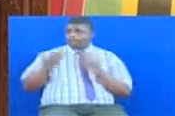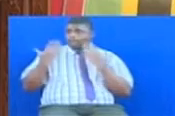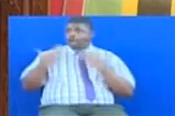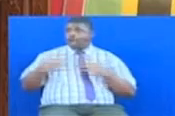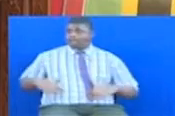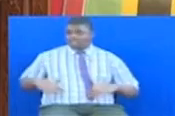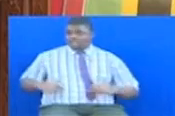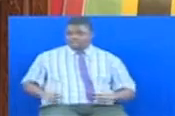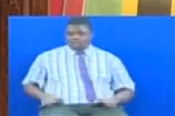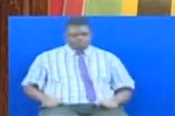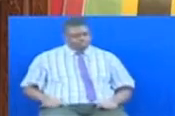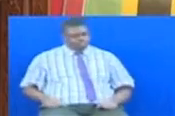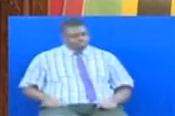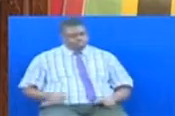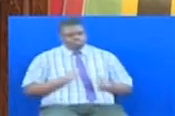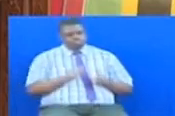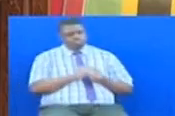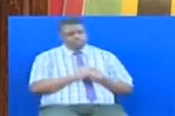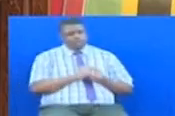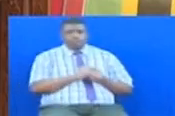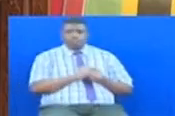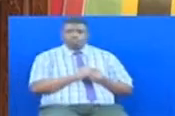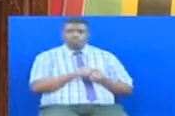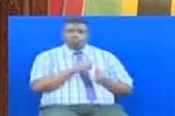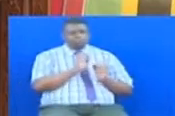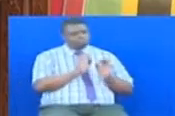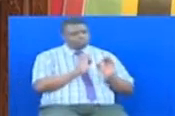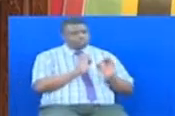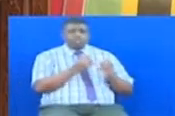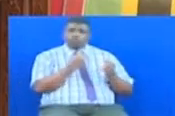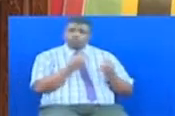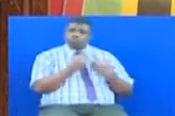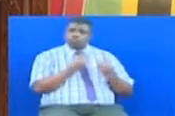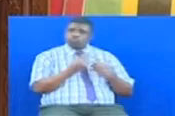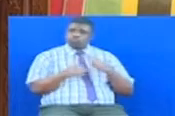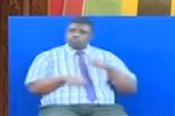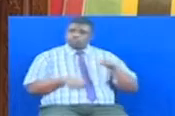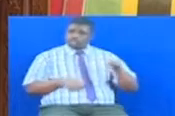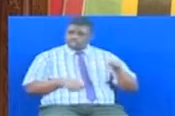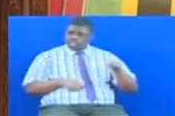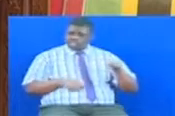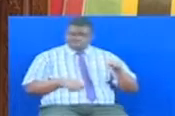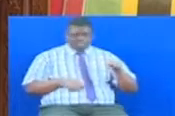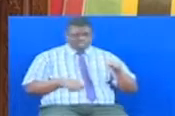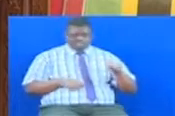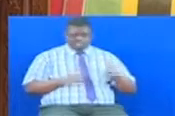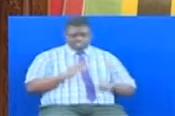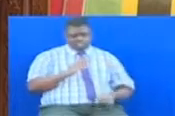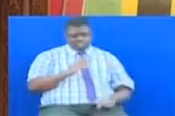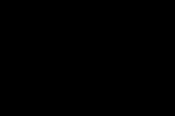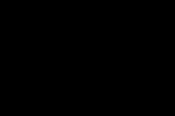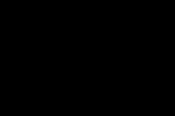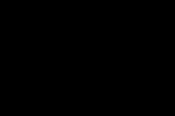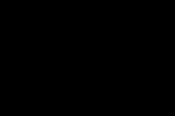Ni yamezungumzwa ni mambo genuine ambaye CAG ameyaona.